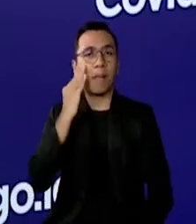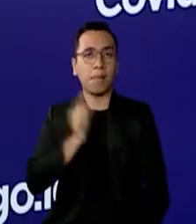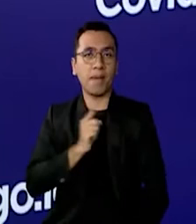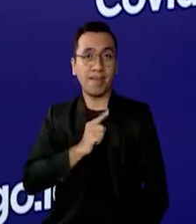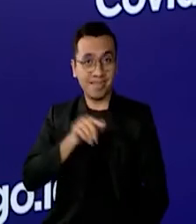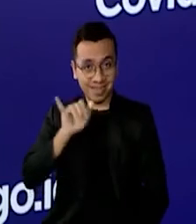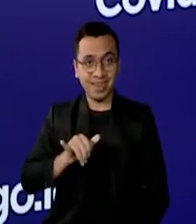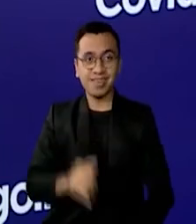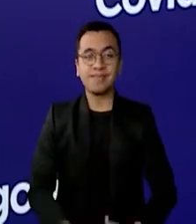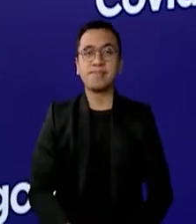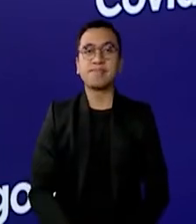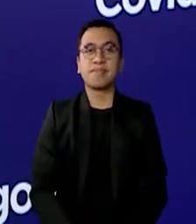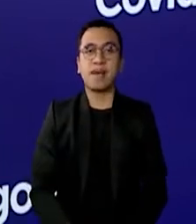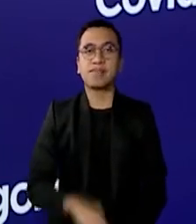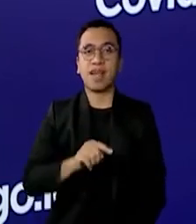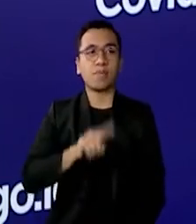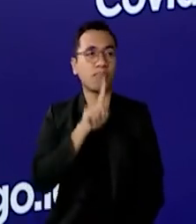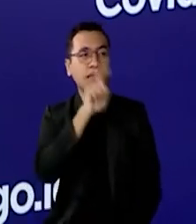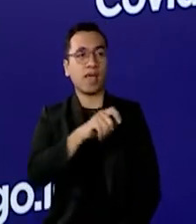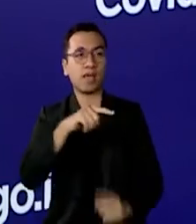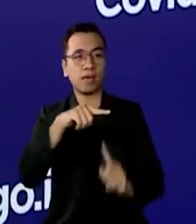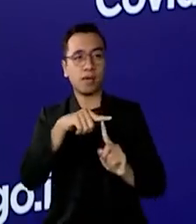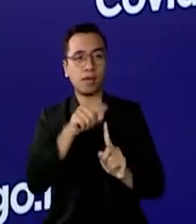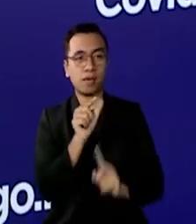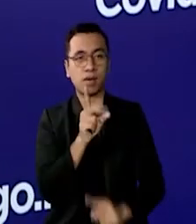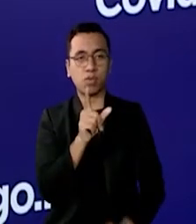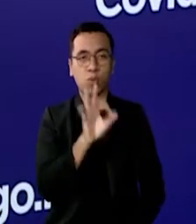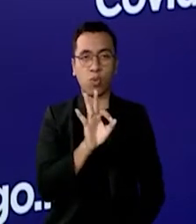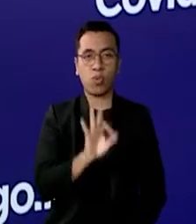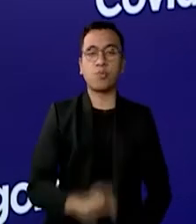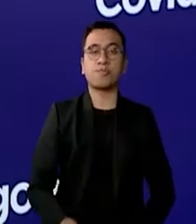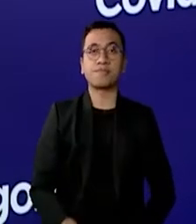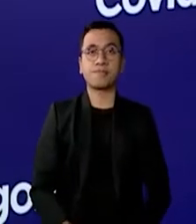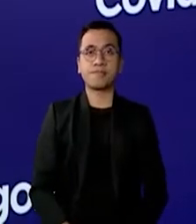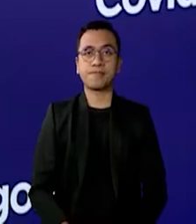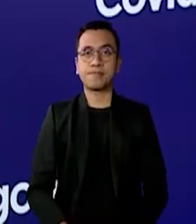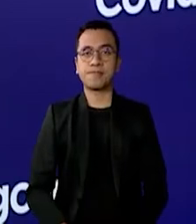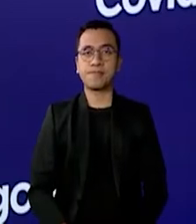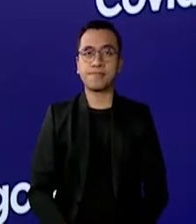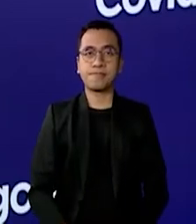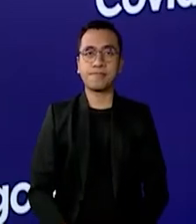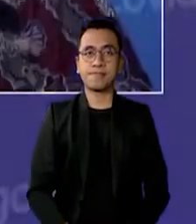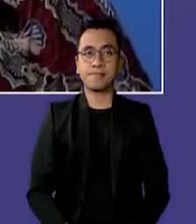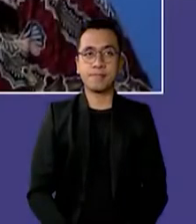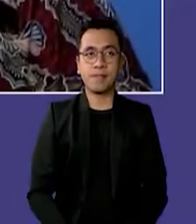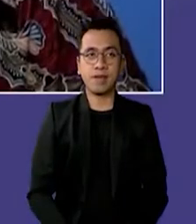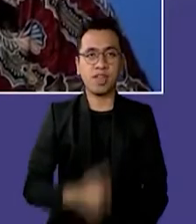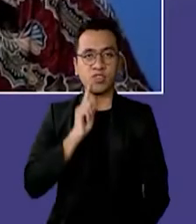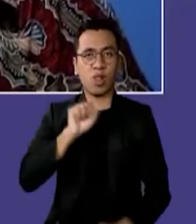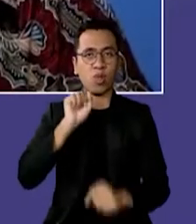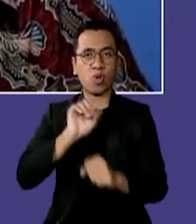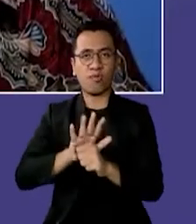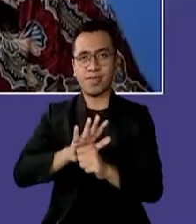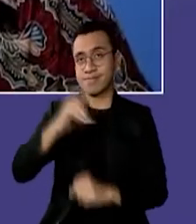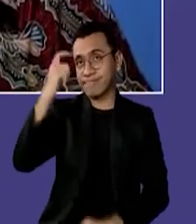Bu ya kita akan bertanya lagi lanjut ke fathuro dulu selanjutnya fathuro ini kan Om stigma negatif Cafe 19